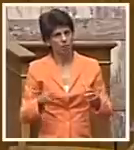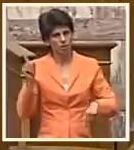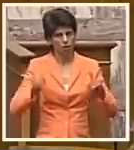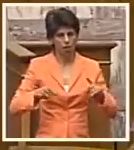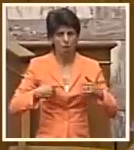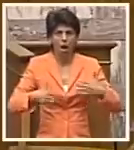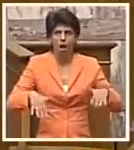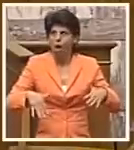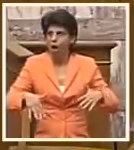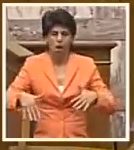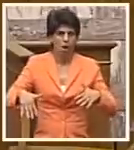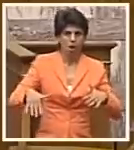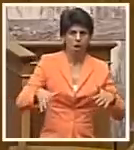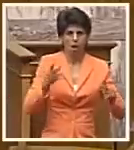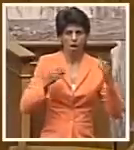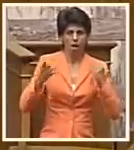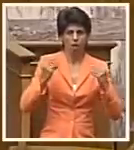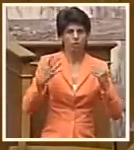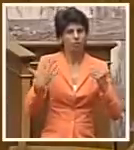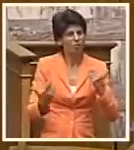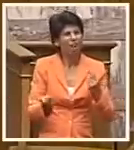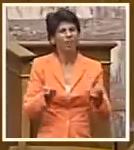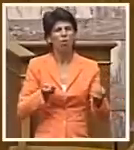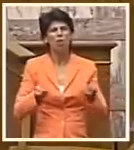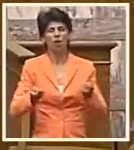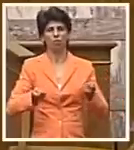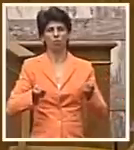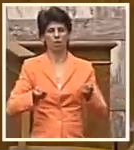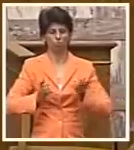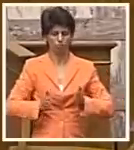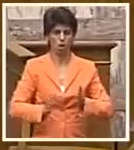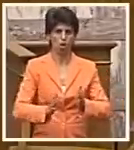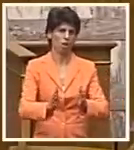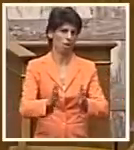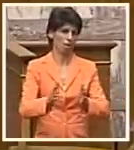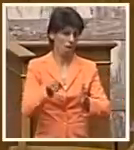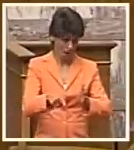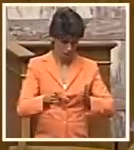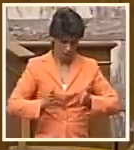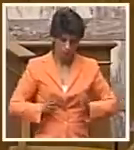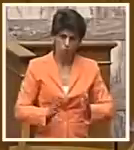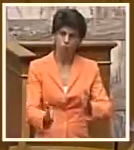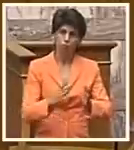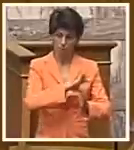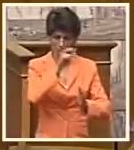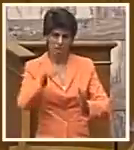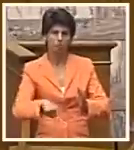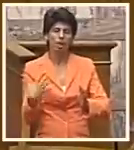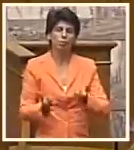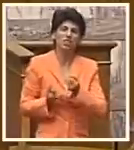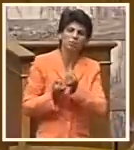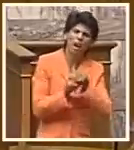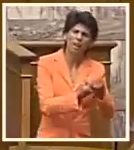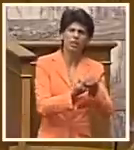σπέρνουν, υπάρχει οργανωμένη πορεία. Και σε αυτή την πορεία έχουμε μέχρι σήμερα την συμπαράσταση και